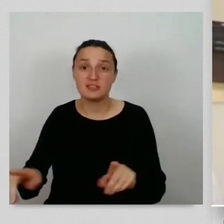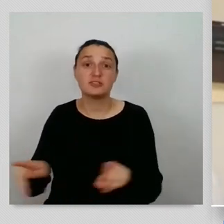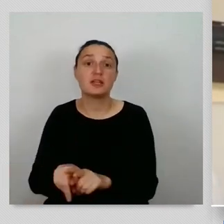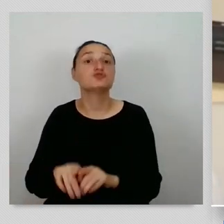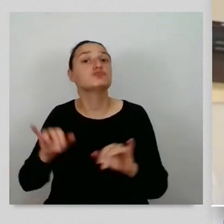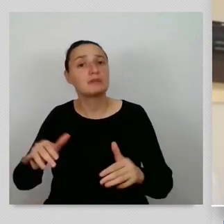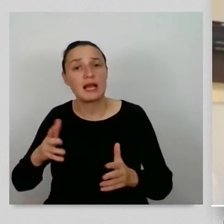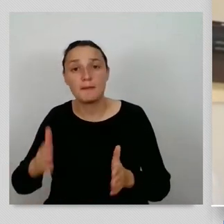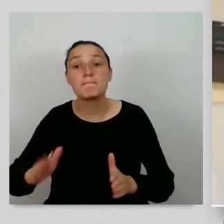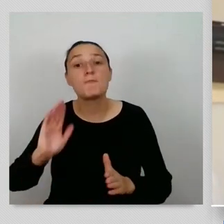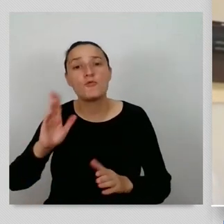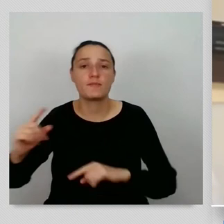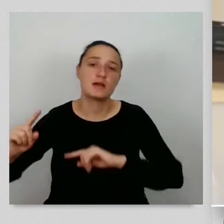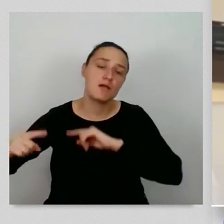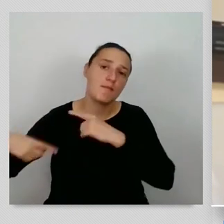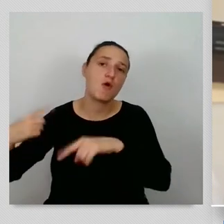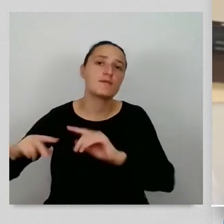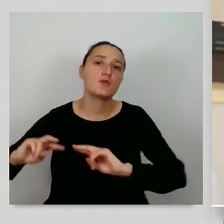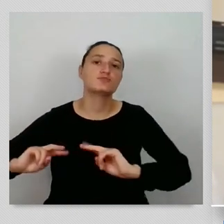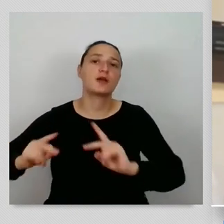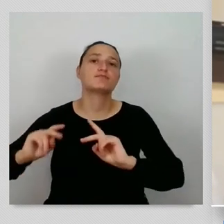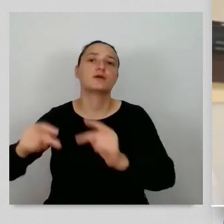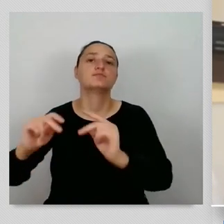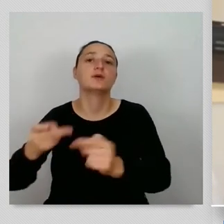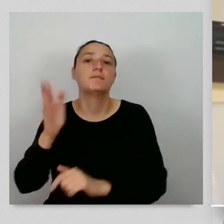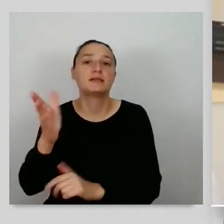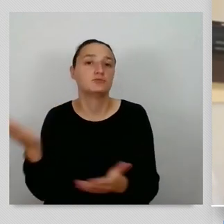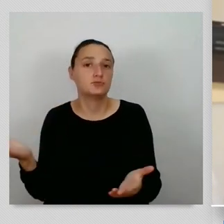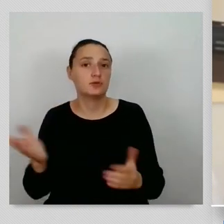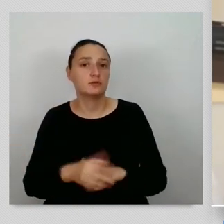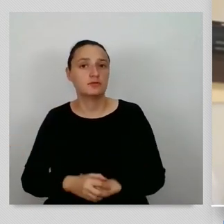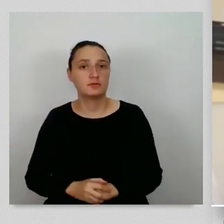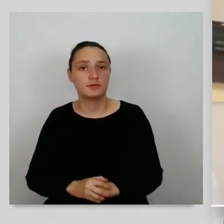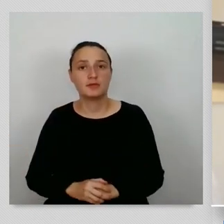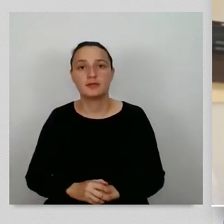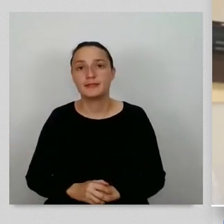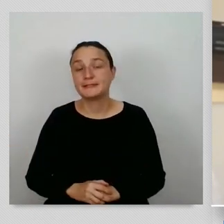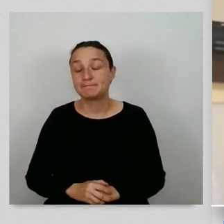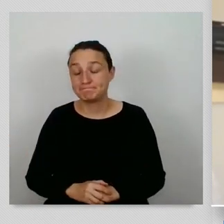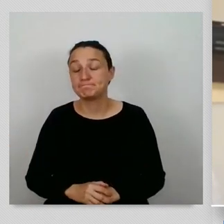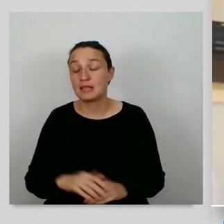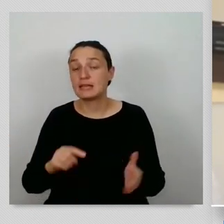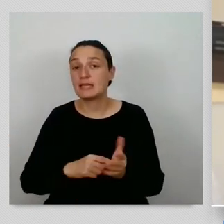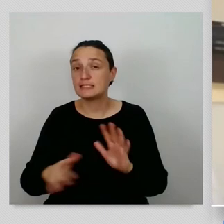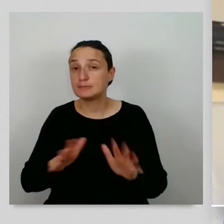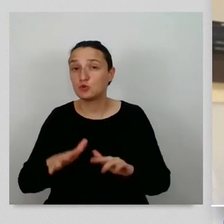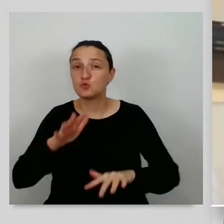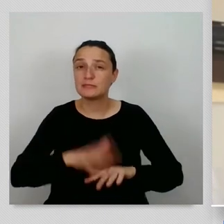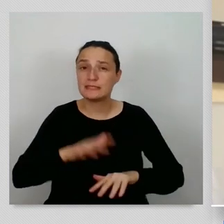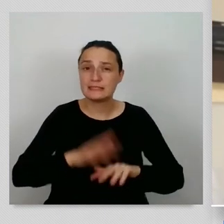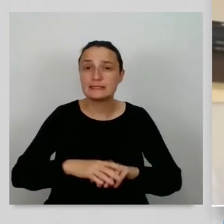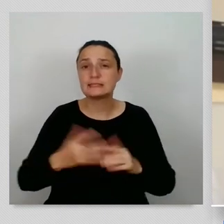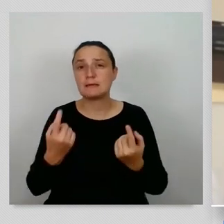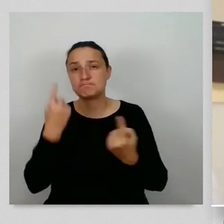będziemy przekazywać w spadku następnym pokoleniom. W takim przemodelowaniu